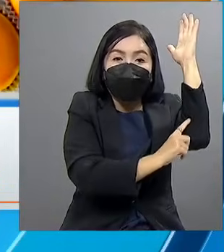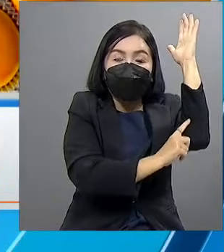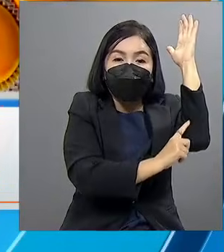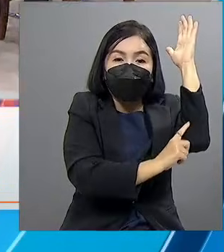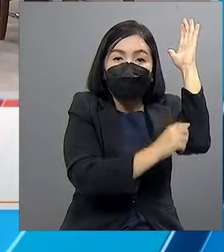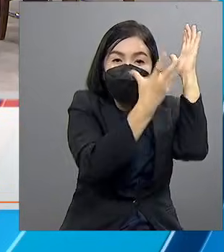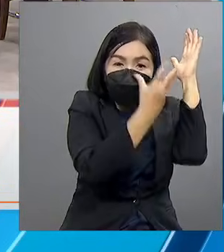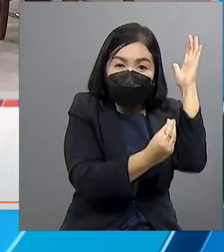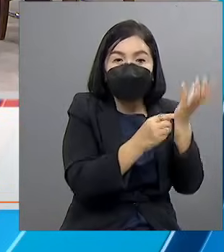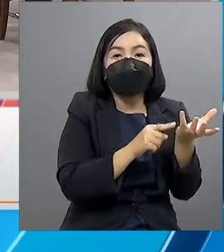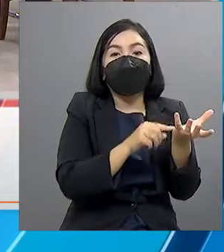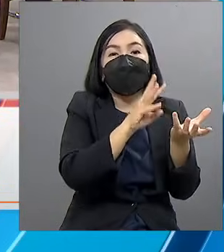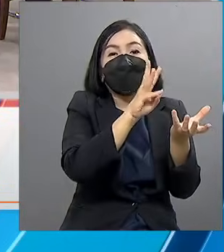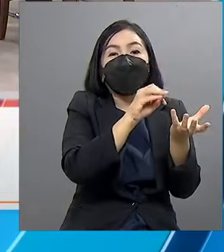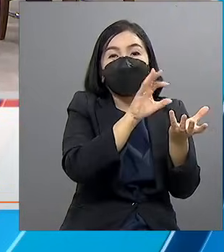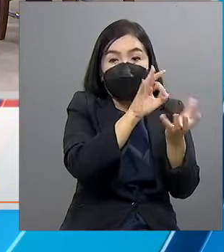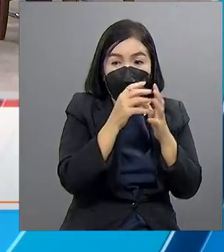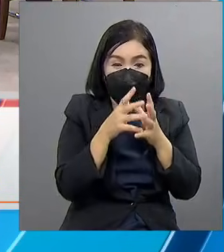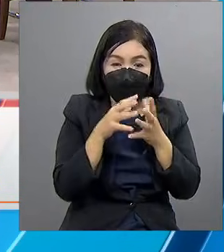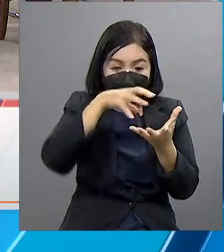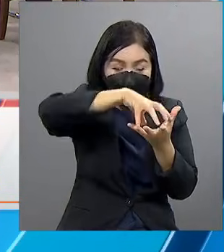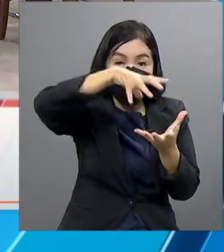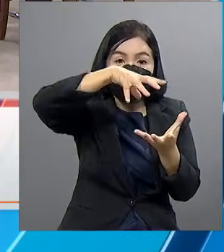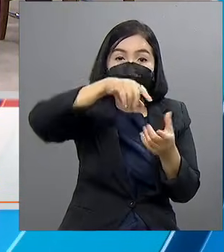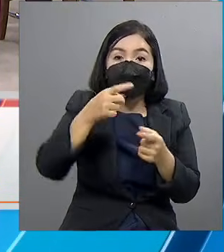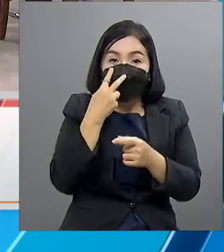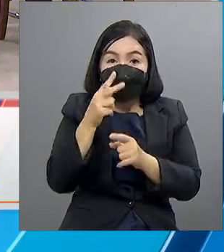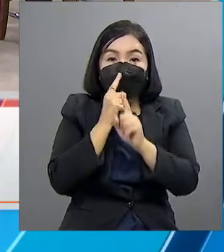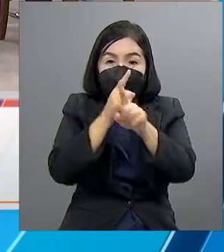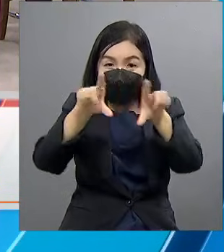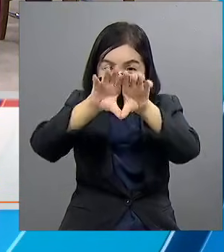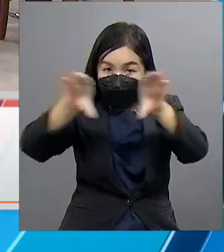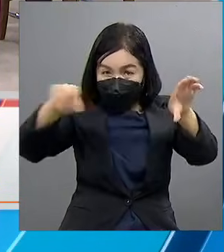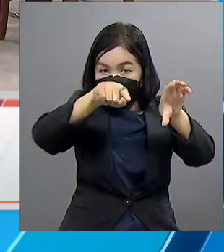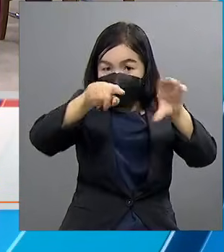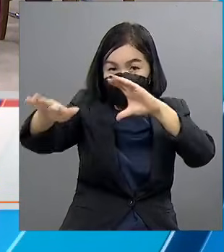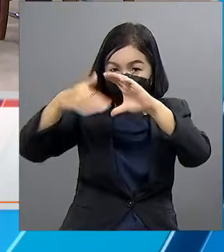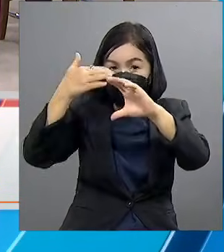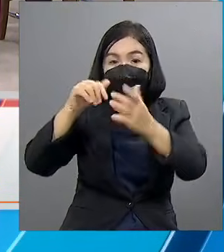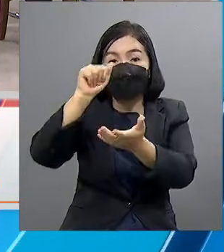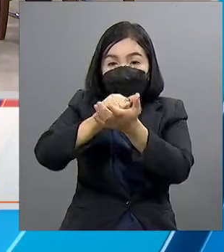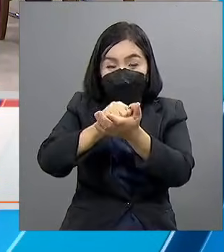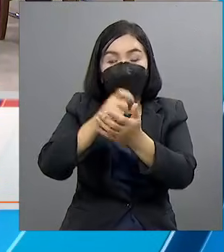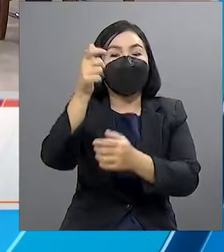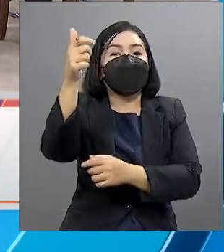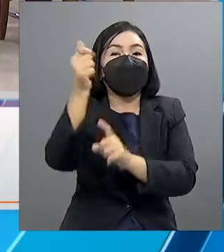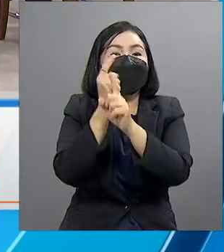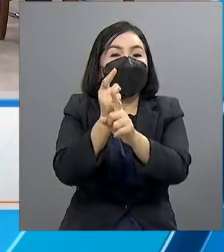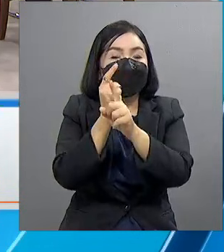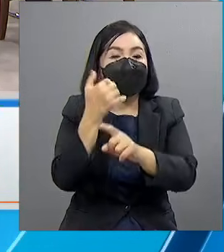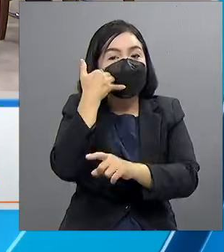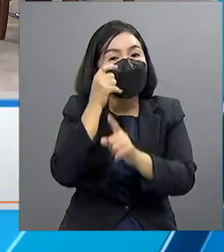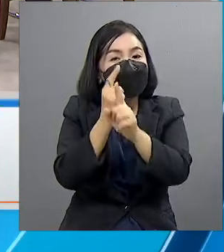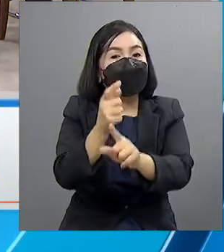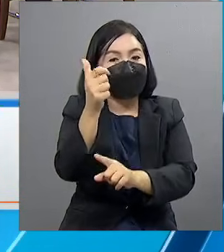ากอ่ะไหนก็ตามช่องทางในการติดต่ออย่างที่ขึ้นอยู่นี้เลยบนหน้าจอนี้นะฮะคุณแปมครับ ใช่ค ่ ะ โอเคครับเอาวันนี้ขอบคุณคุณแปมแ